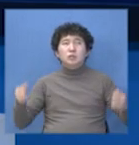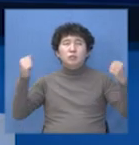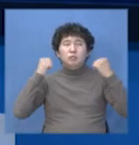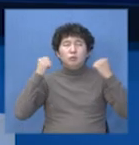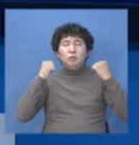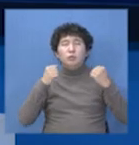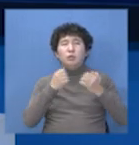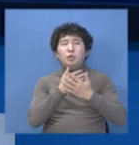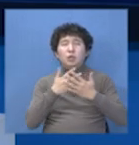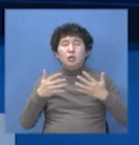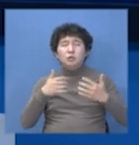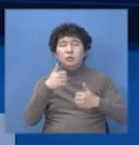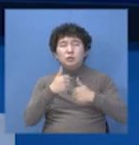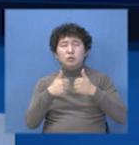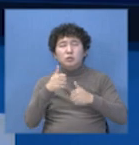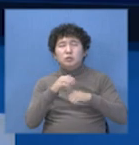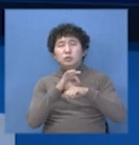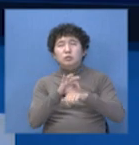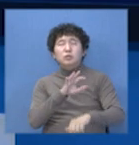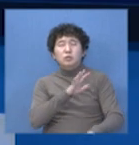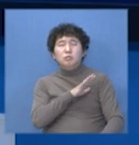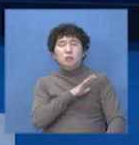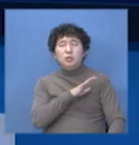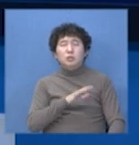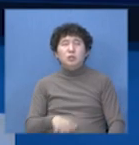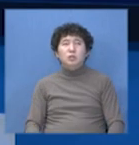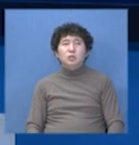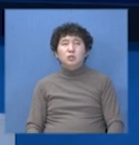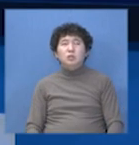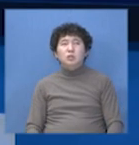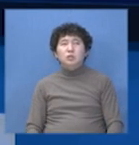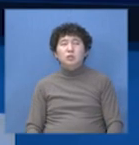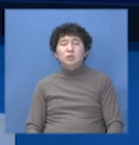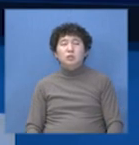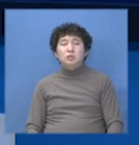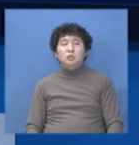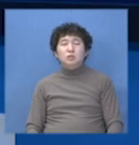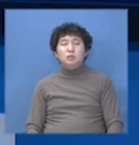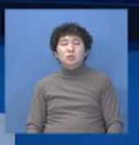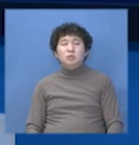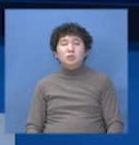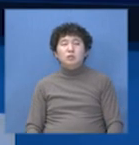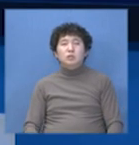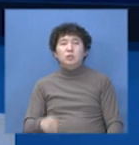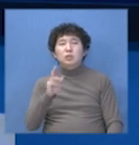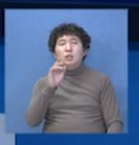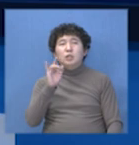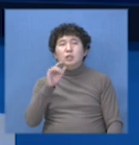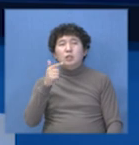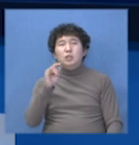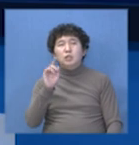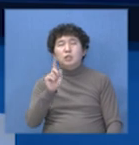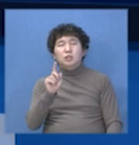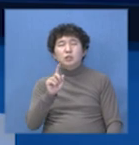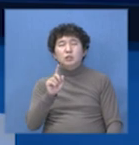ойындар ұйымдастырылды. Республиканың бірнеше облысынан келген спортшылардан бөлек бауырлас қырғыз елінен ат терлетіп келгендер